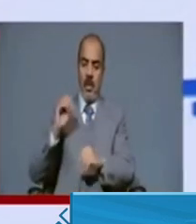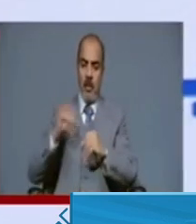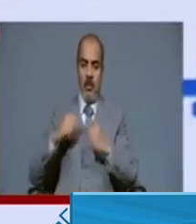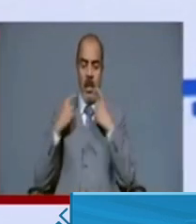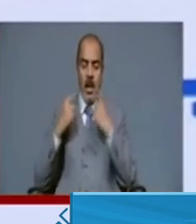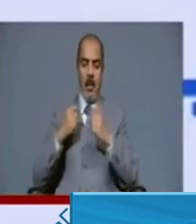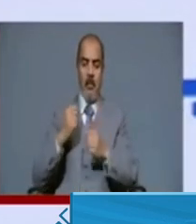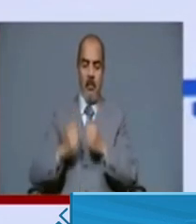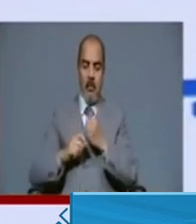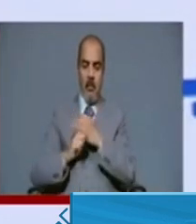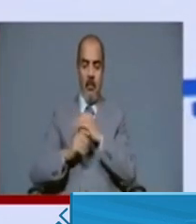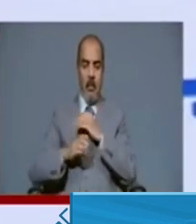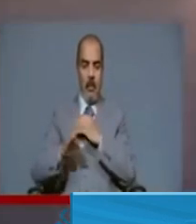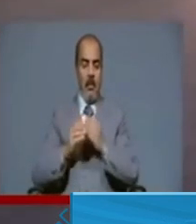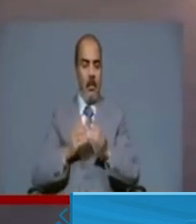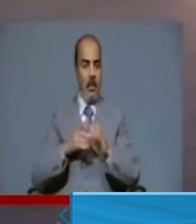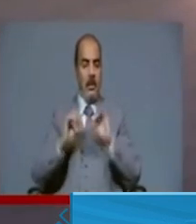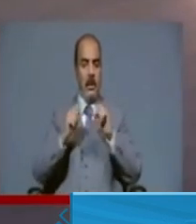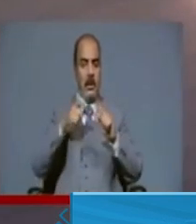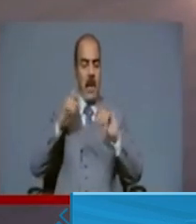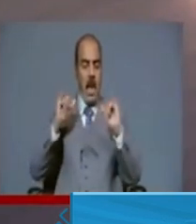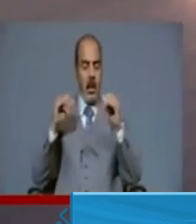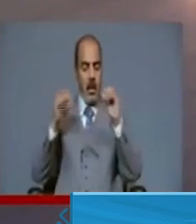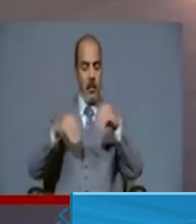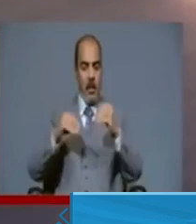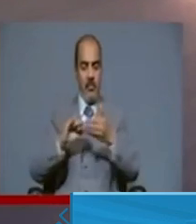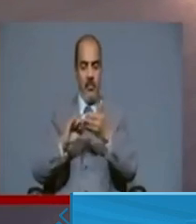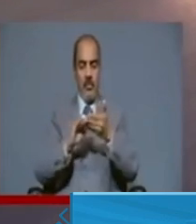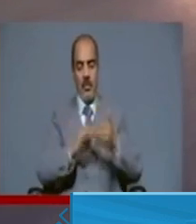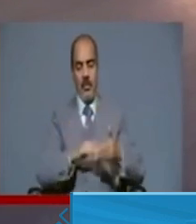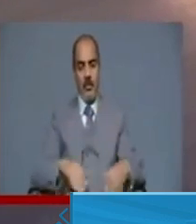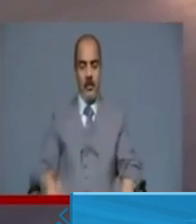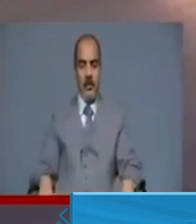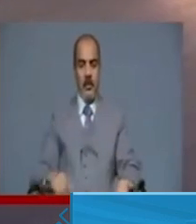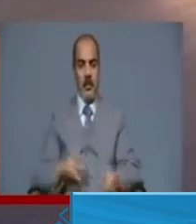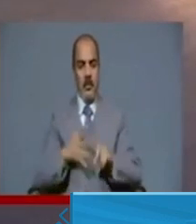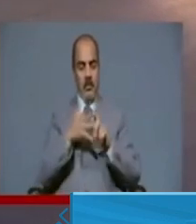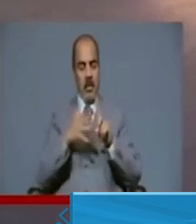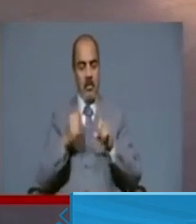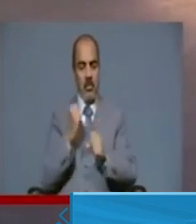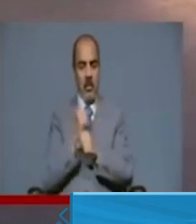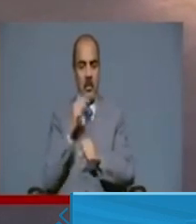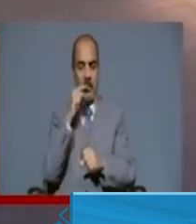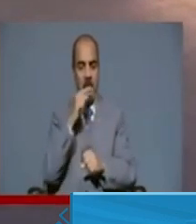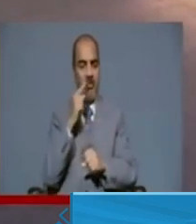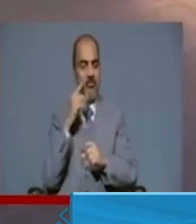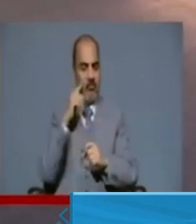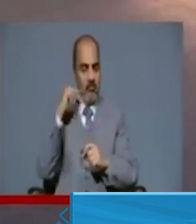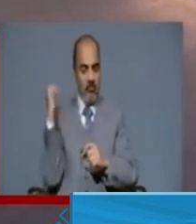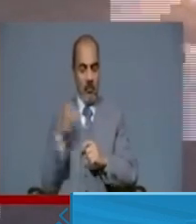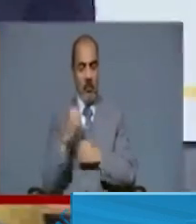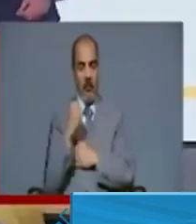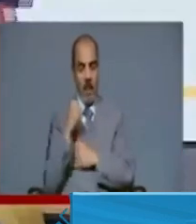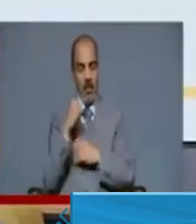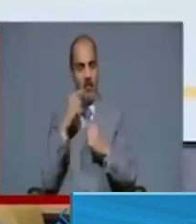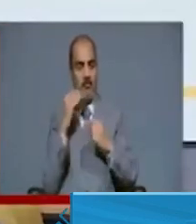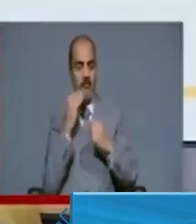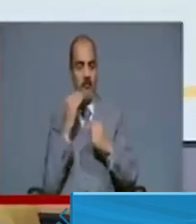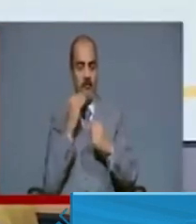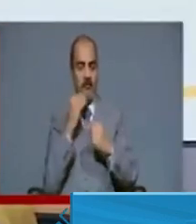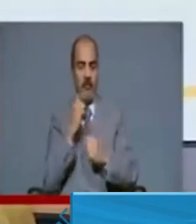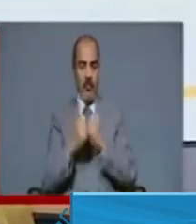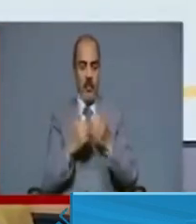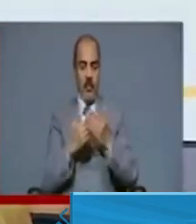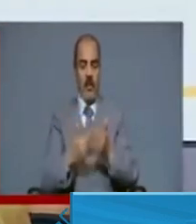احققها، عايزه اعملها، عايزه انفذها، الحمد لله ربنا يسر الحال الحمد لله. وراح وابتديت ان انا